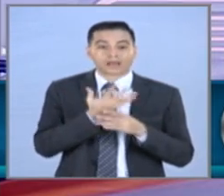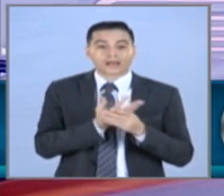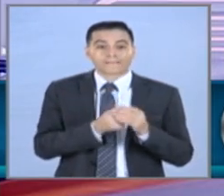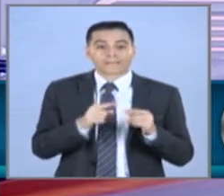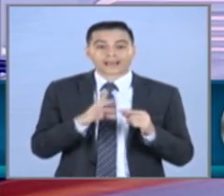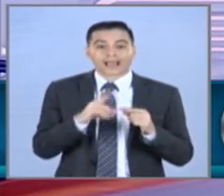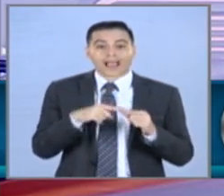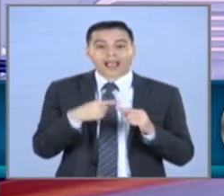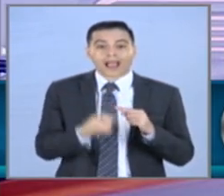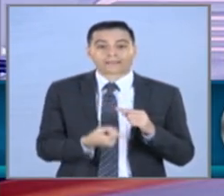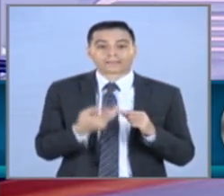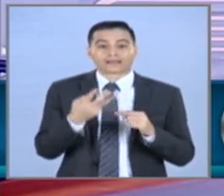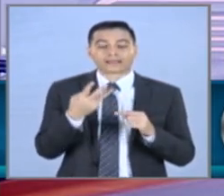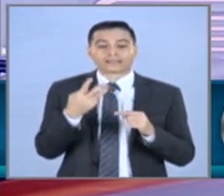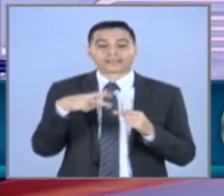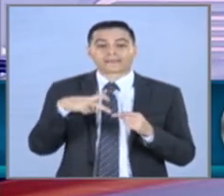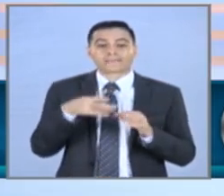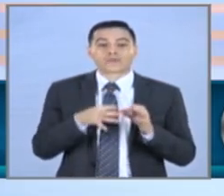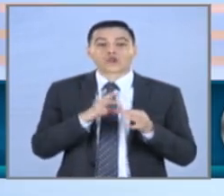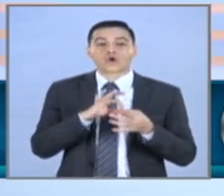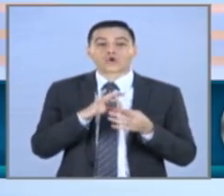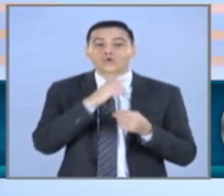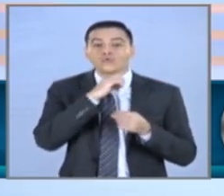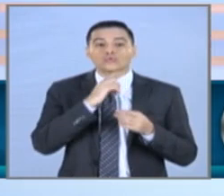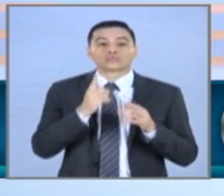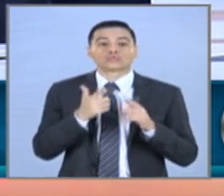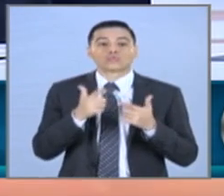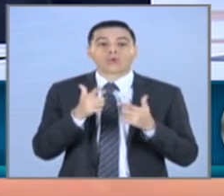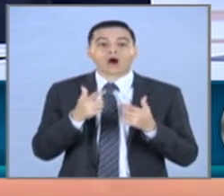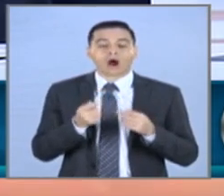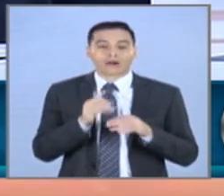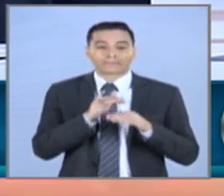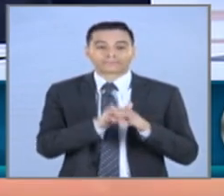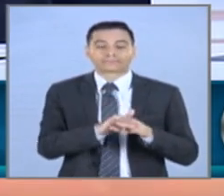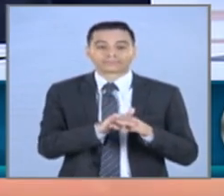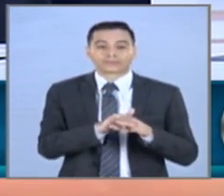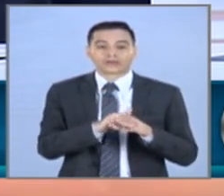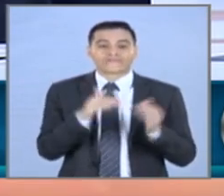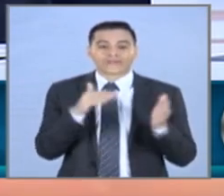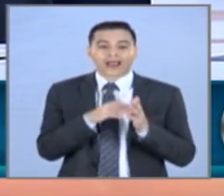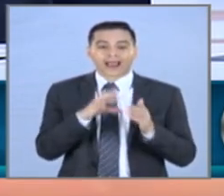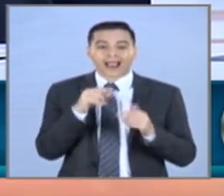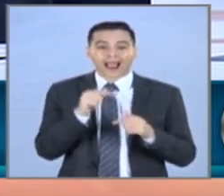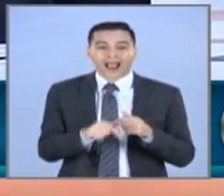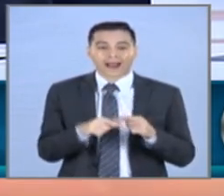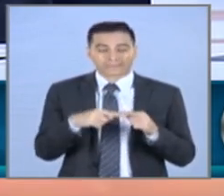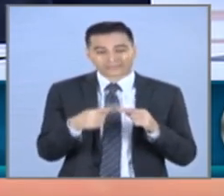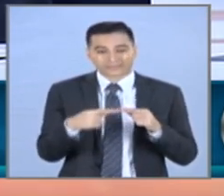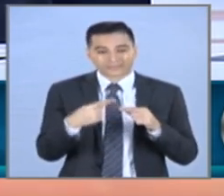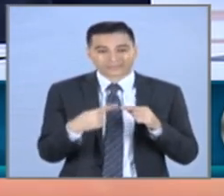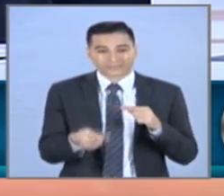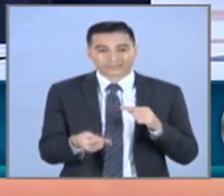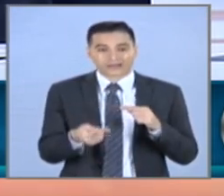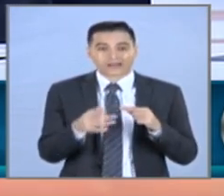$80 مليون للكلب ده ولنسله لحد ما وصلت ثروة جونتر السادس حفيده